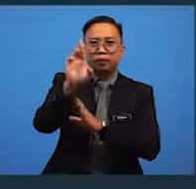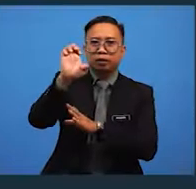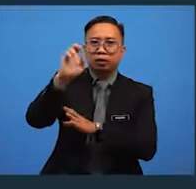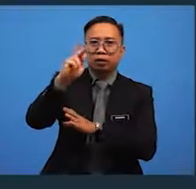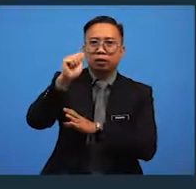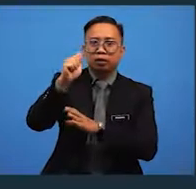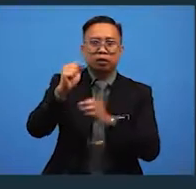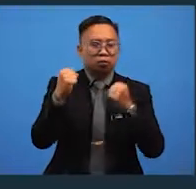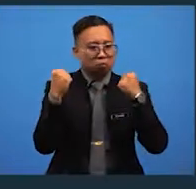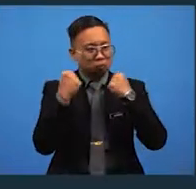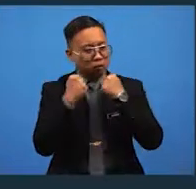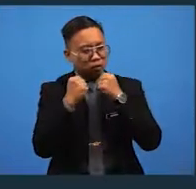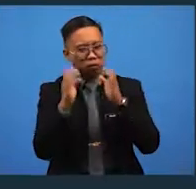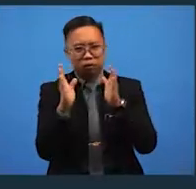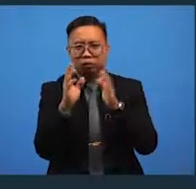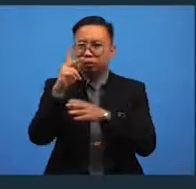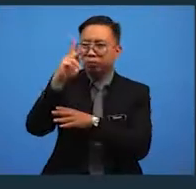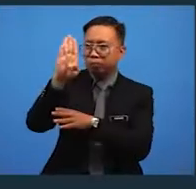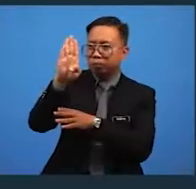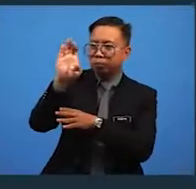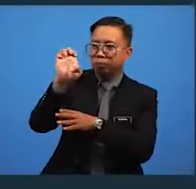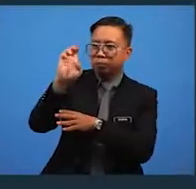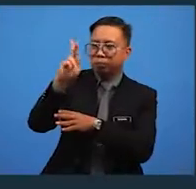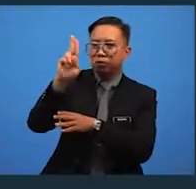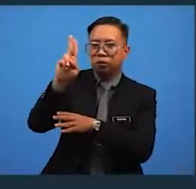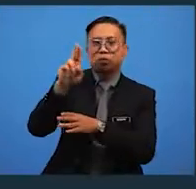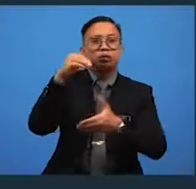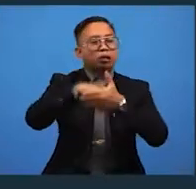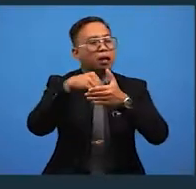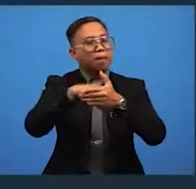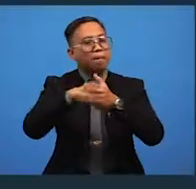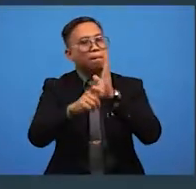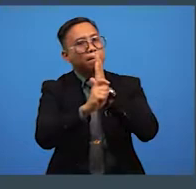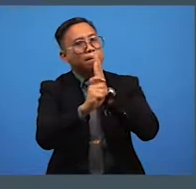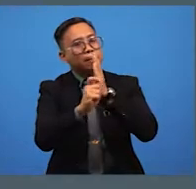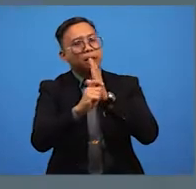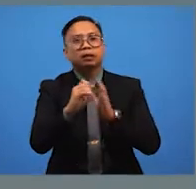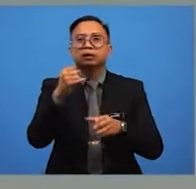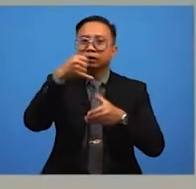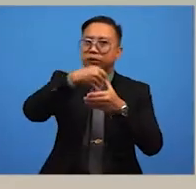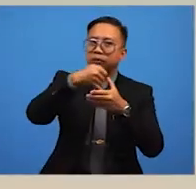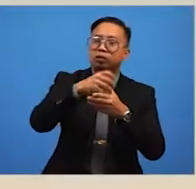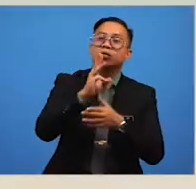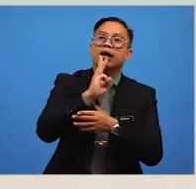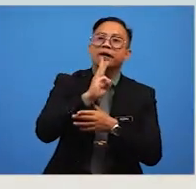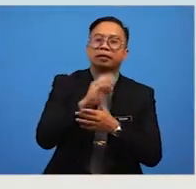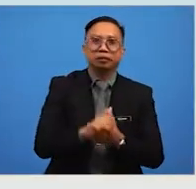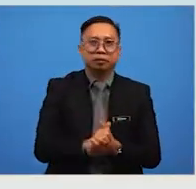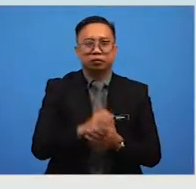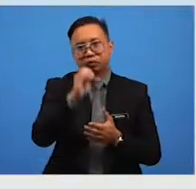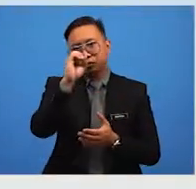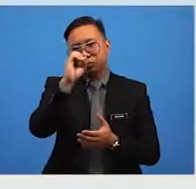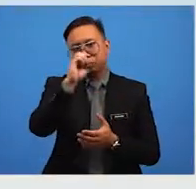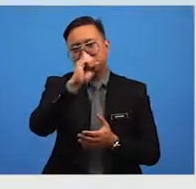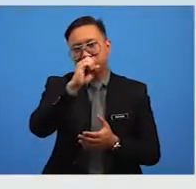akan membeku. Ini akan menambah isi padu air sebanyak 10%. Keadaan ini